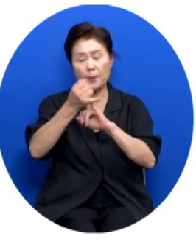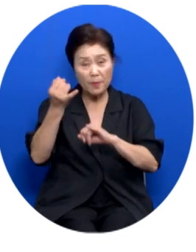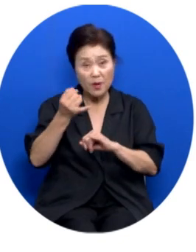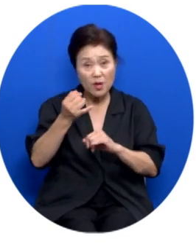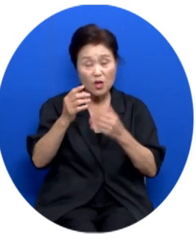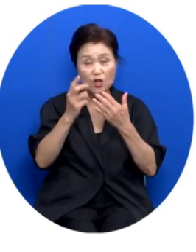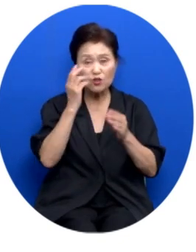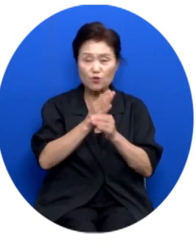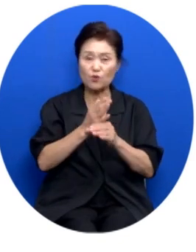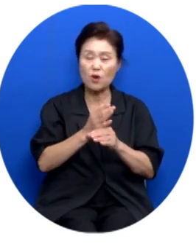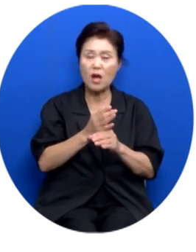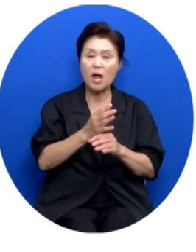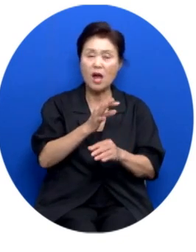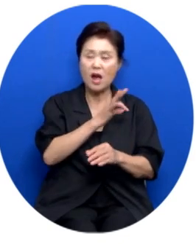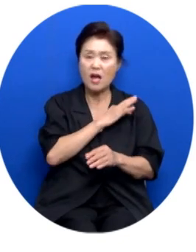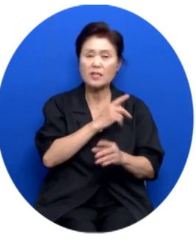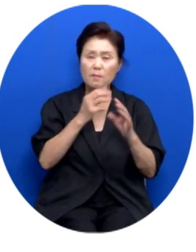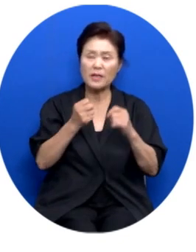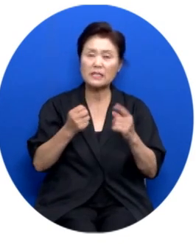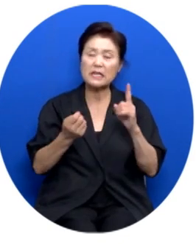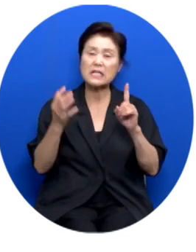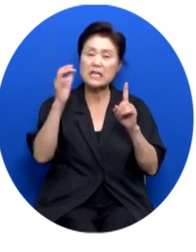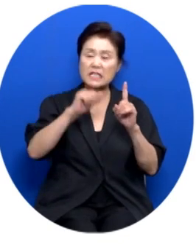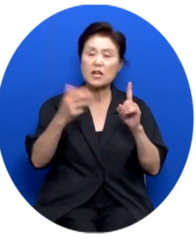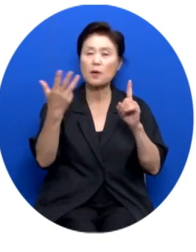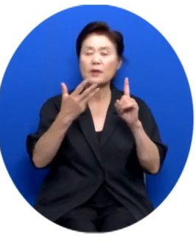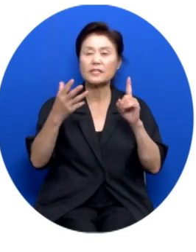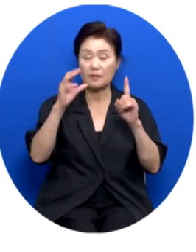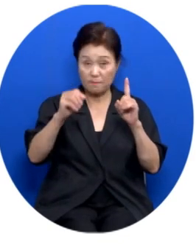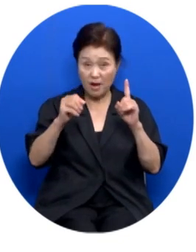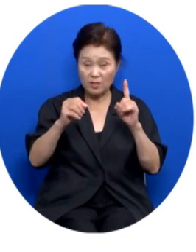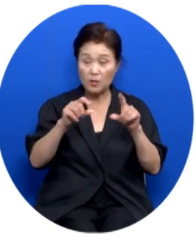가장 많은 양육비 채무액은 약 1억 8천만